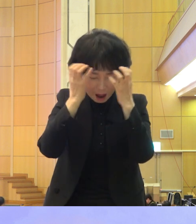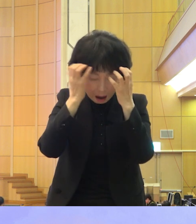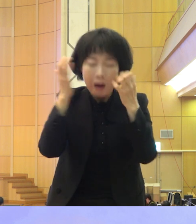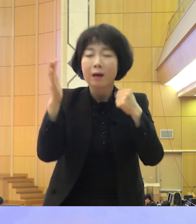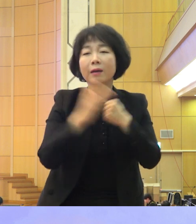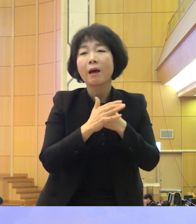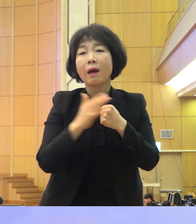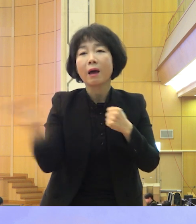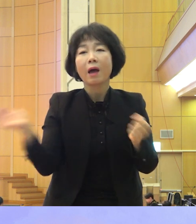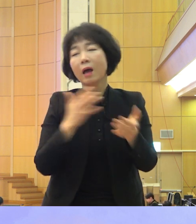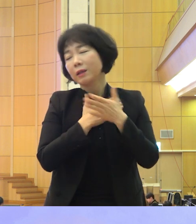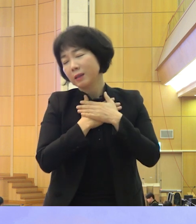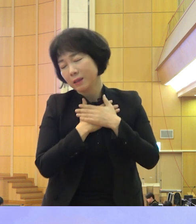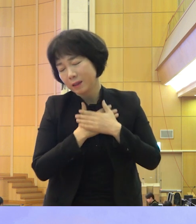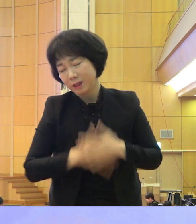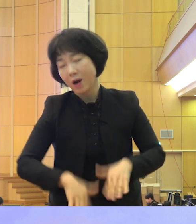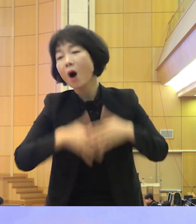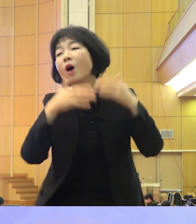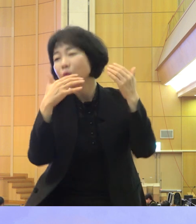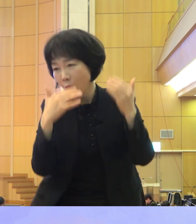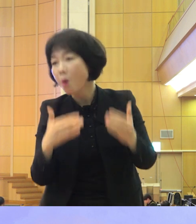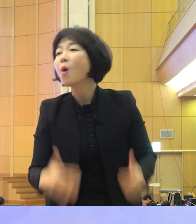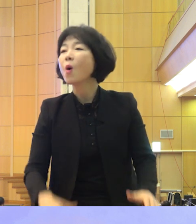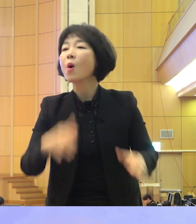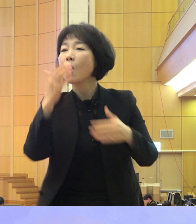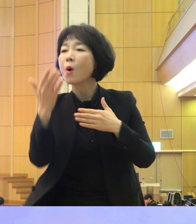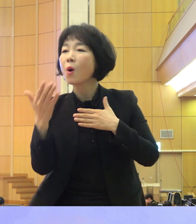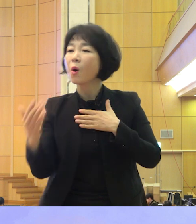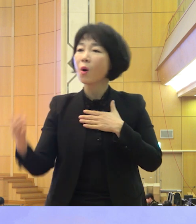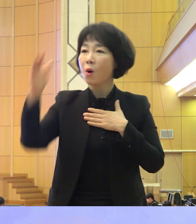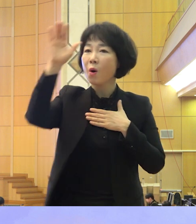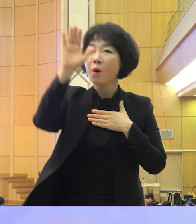작은 것 안에